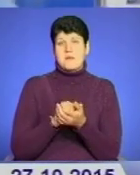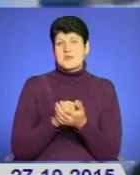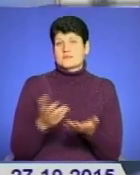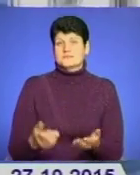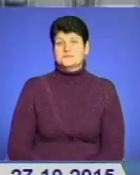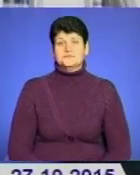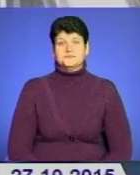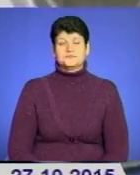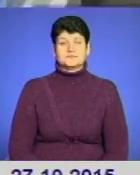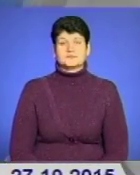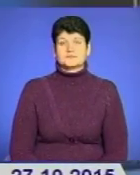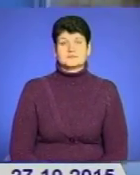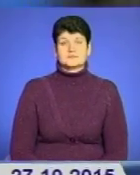Дякую!